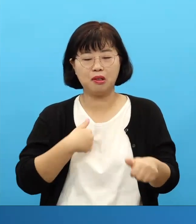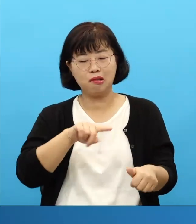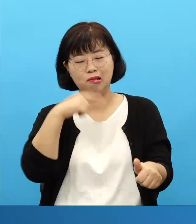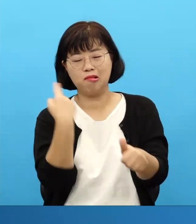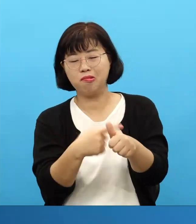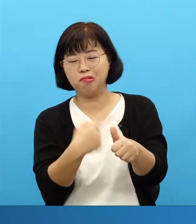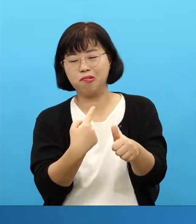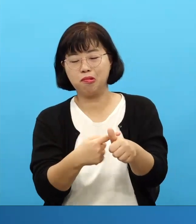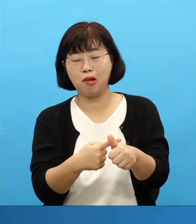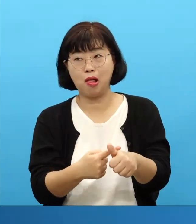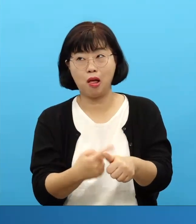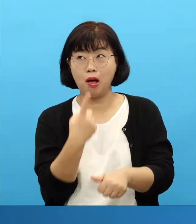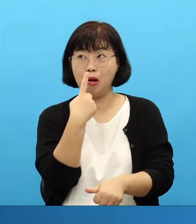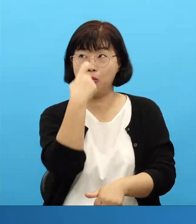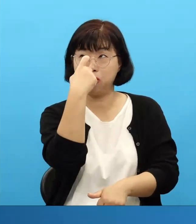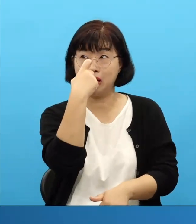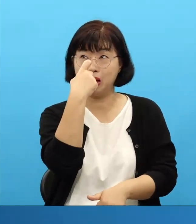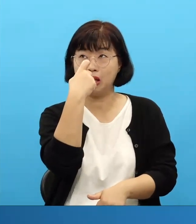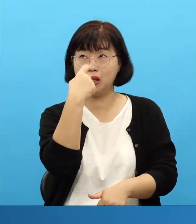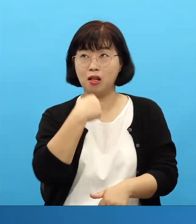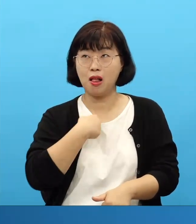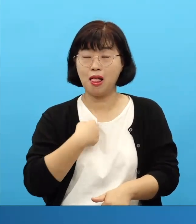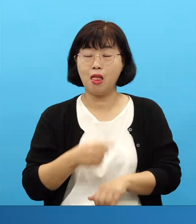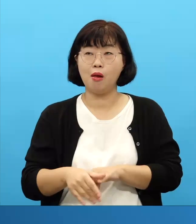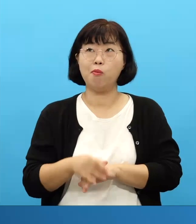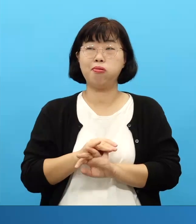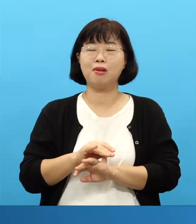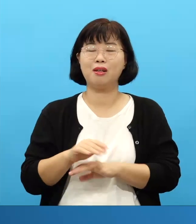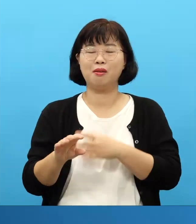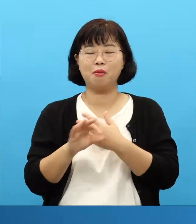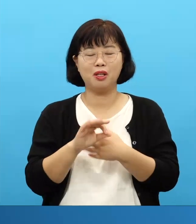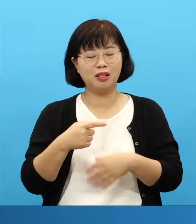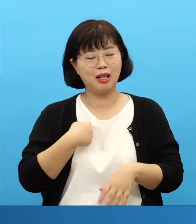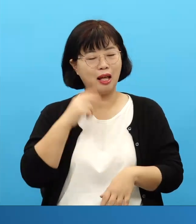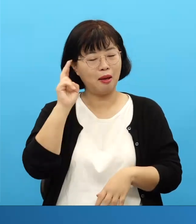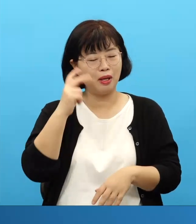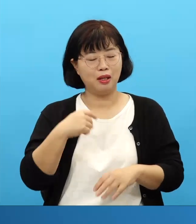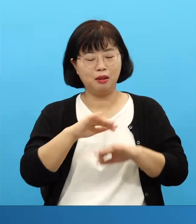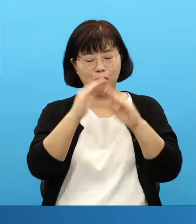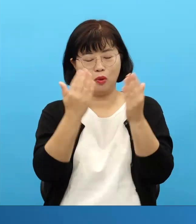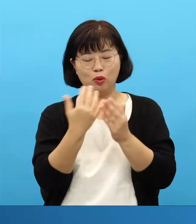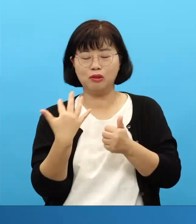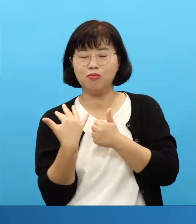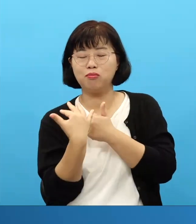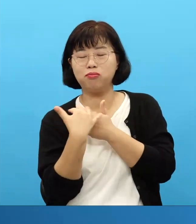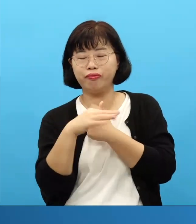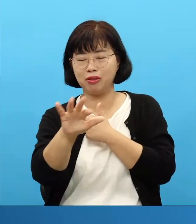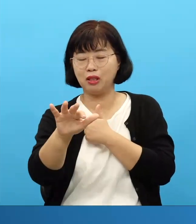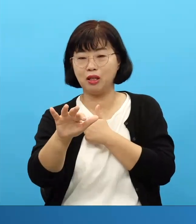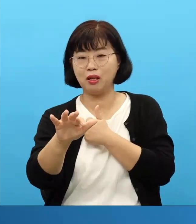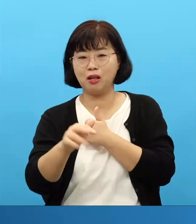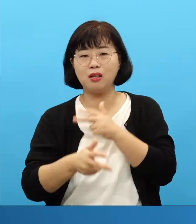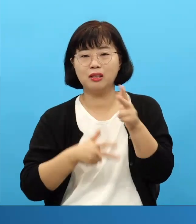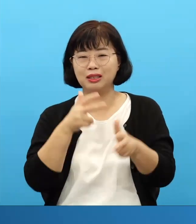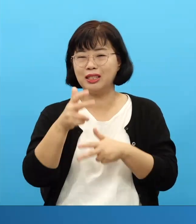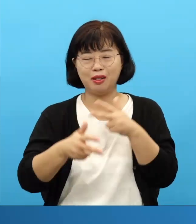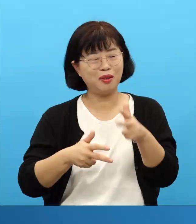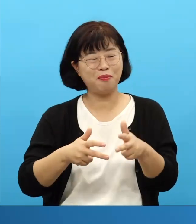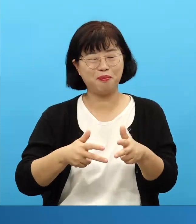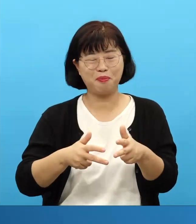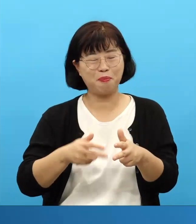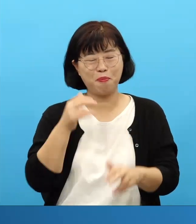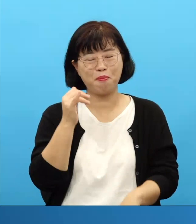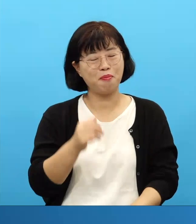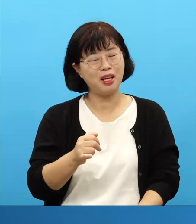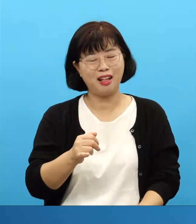heretic. 그 국가에서 그것도 법으로 정했다니까요. And they set that bylaw from the government. 거기에 갔다니까요. But they went